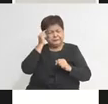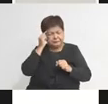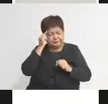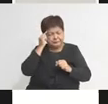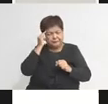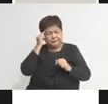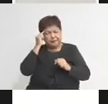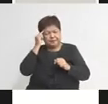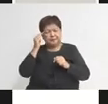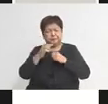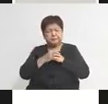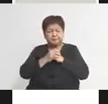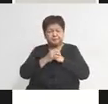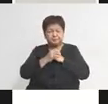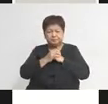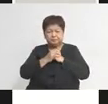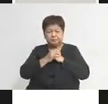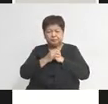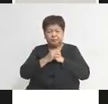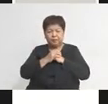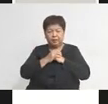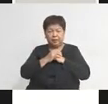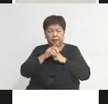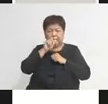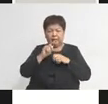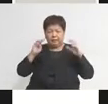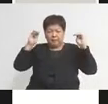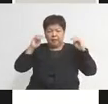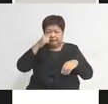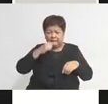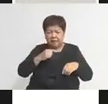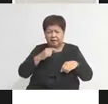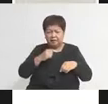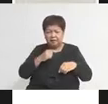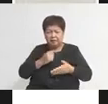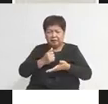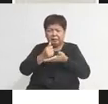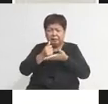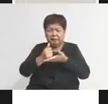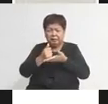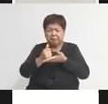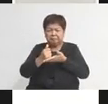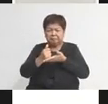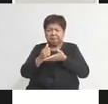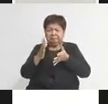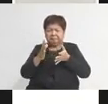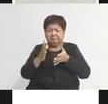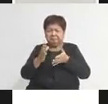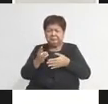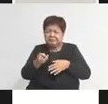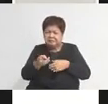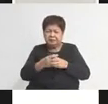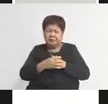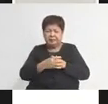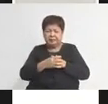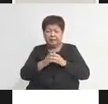national screening mechanism. I fear that the Thai government would probably like force civilian Indian ceremony. When you share to